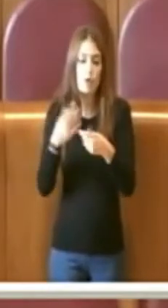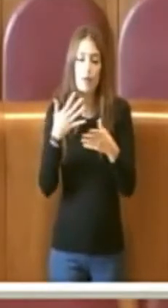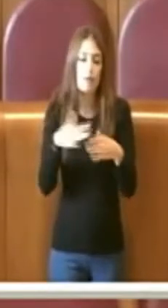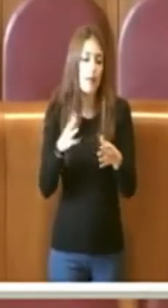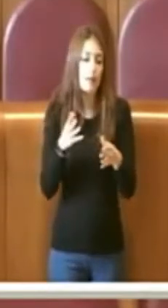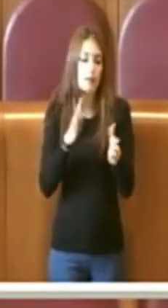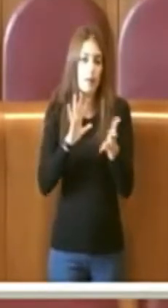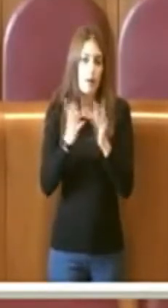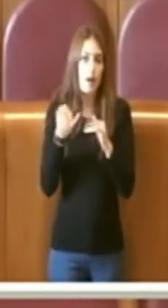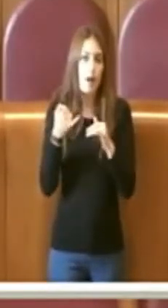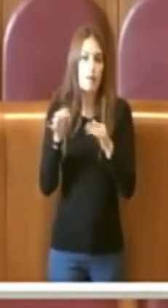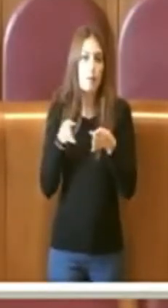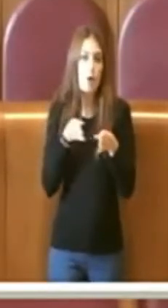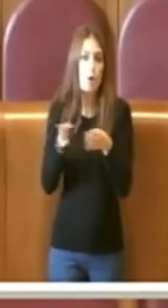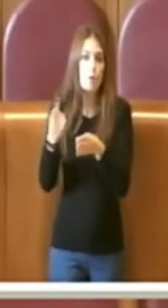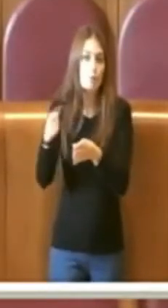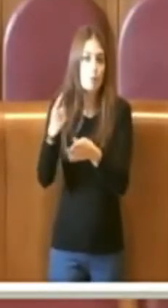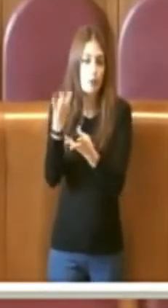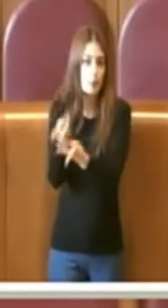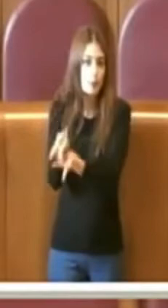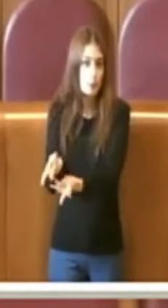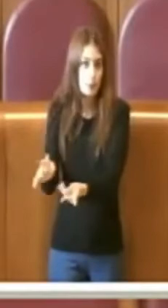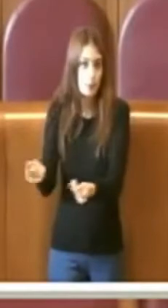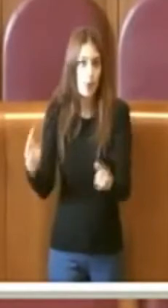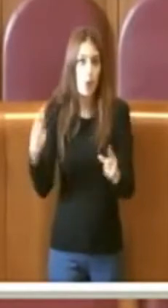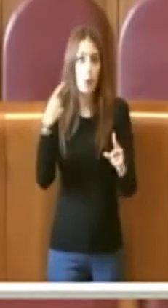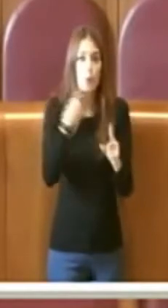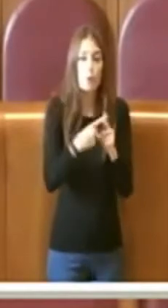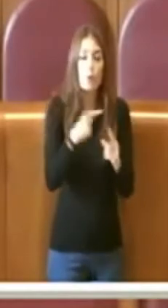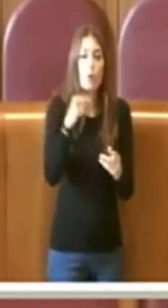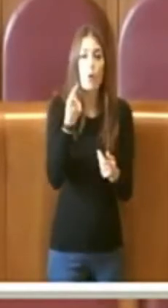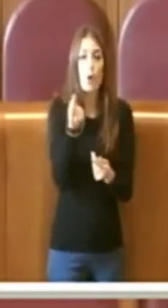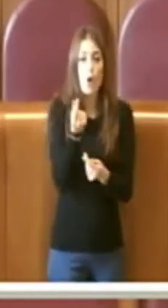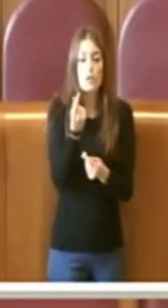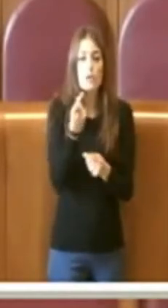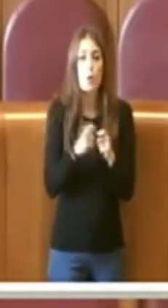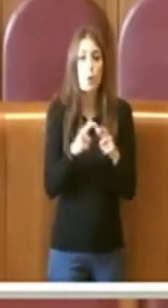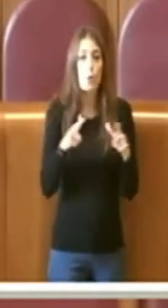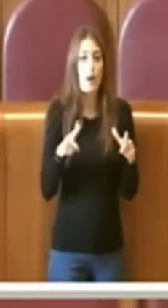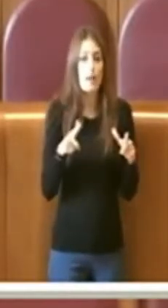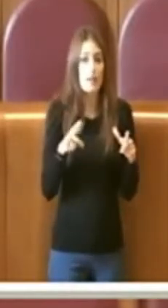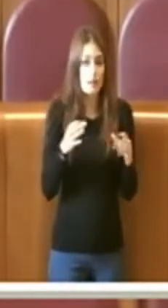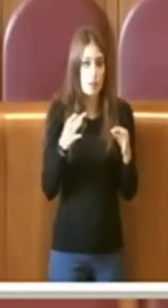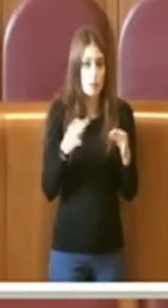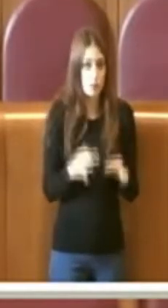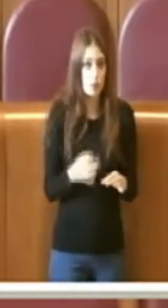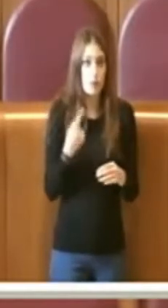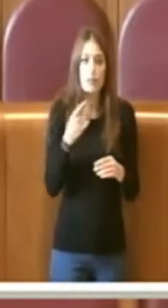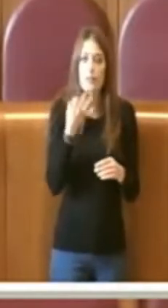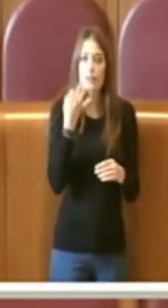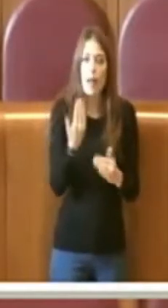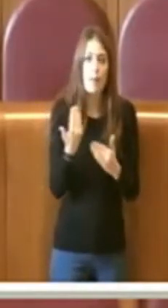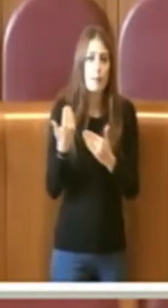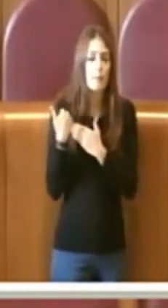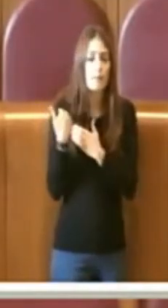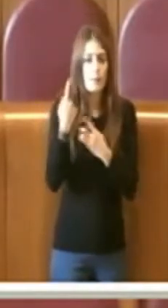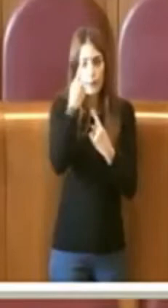fatto a svanire, senza contare i costi di urbanizzazione sulle spalle sempre dei